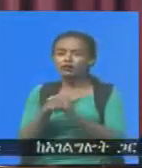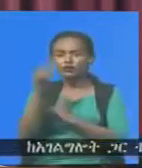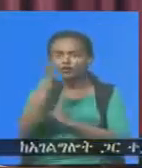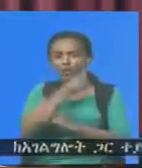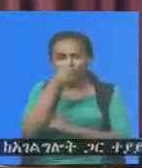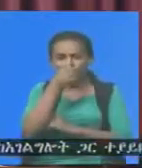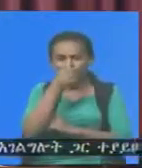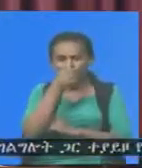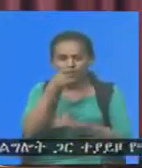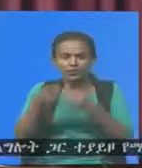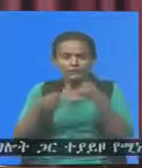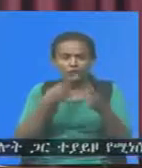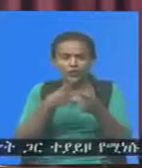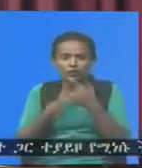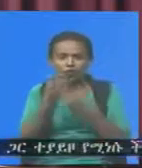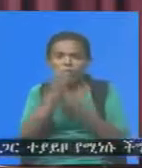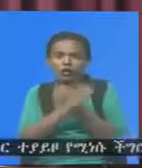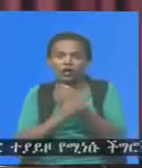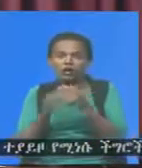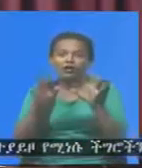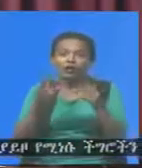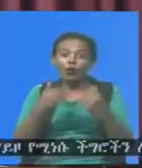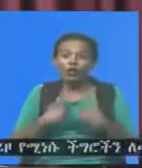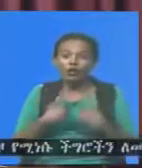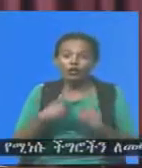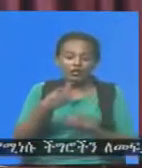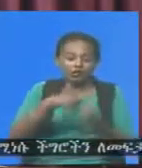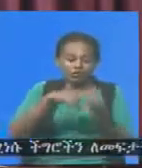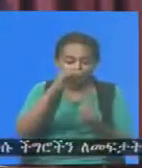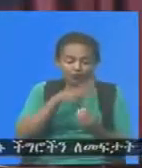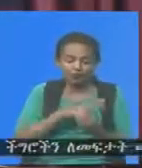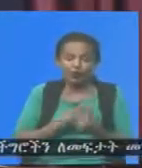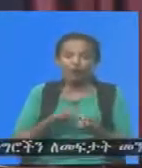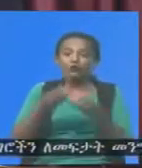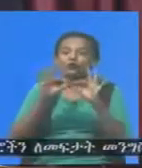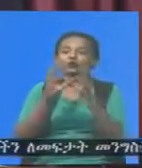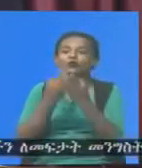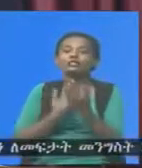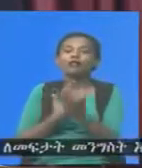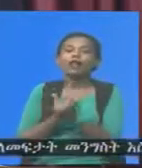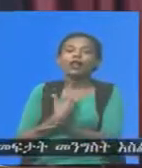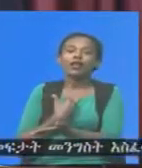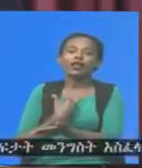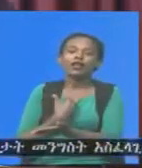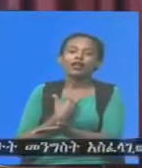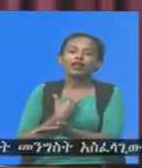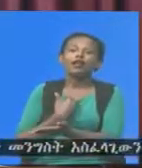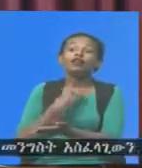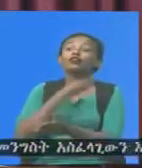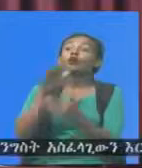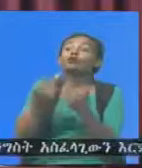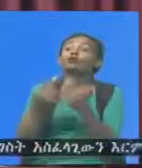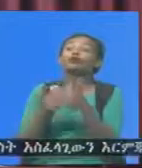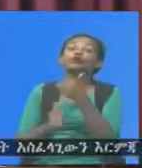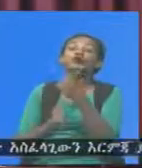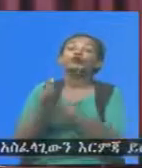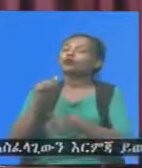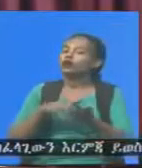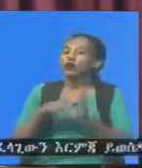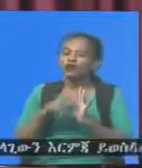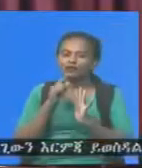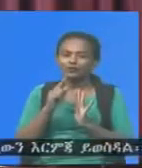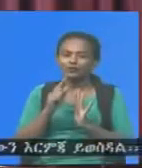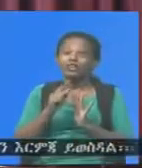ከኢትዮጵያውያን ዘመዱ አንድ ሀገር የሌለው ሰው አለ እንዴ? የሰፈሩ ሰው ብዙ ቤተሰብ እኮ አለን። ያ ሁሉ ይጎዳል ማለት ነው።